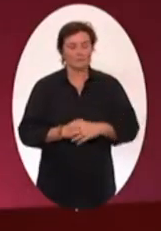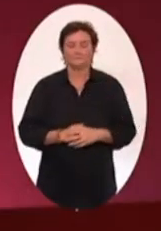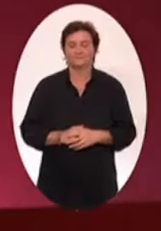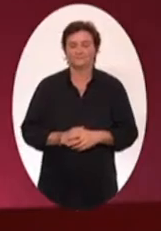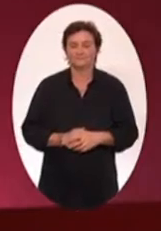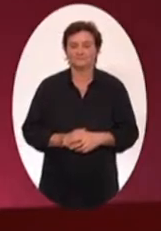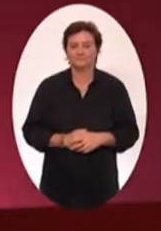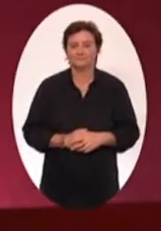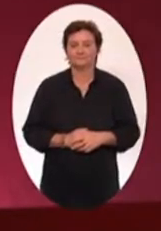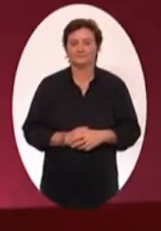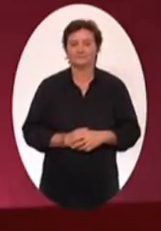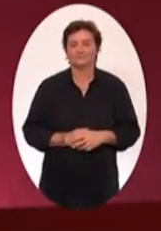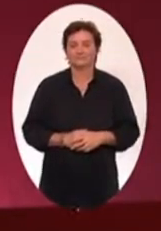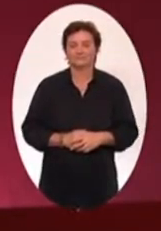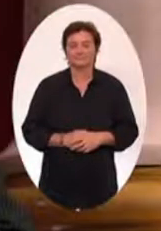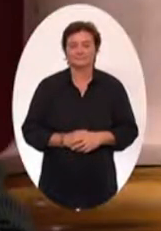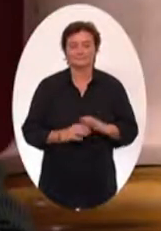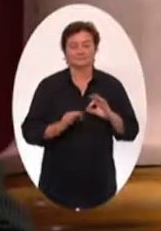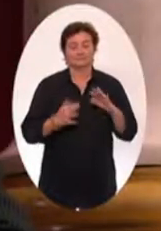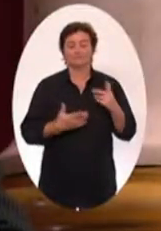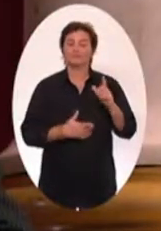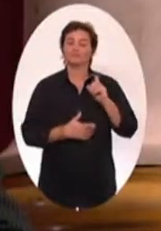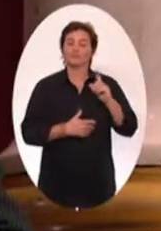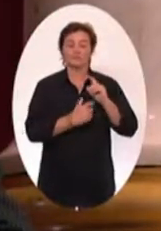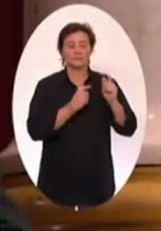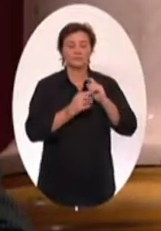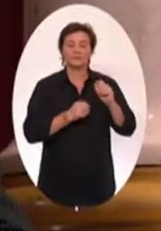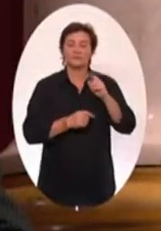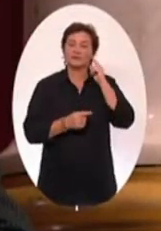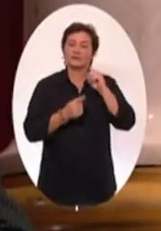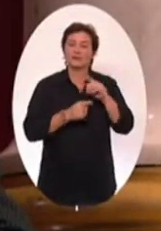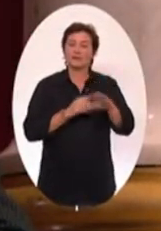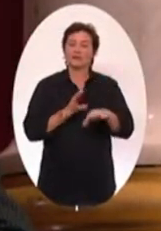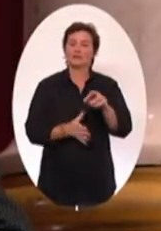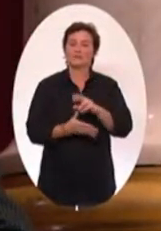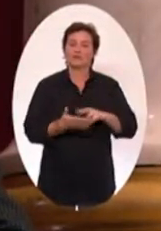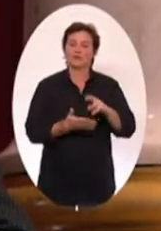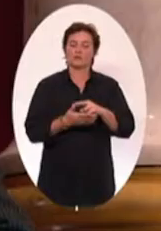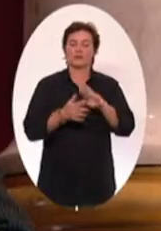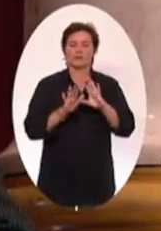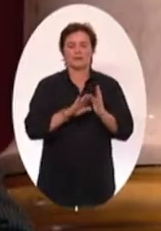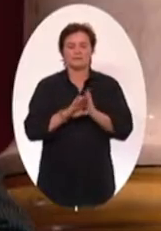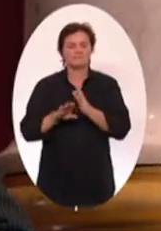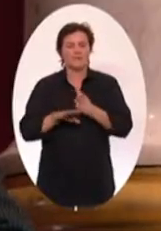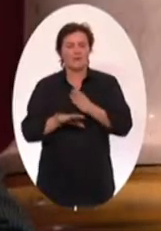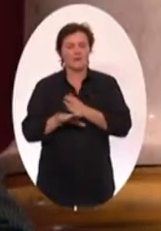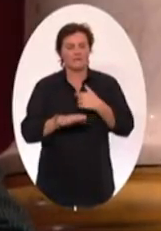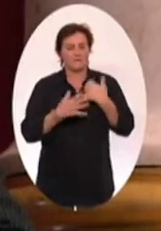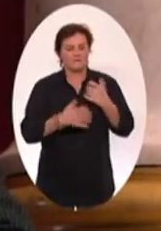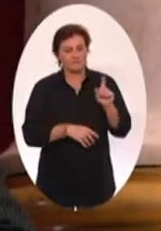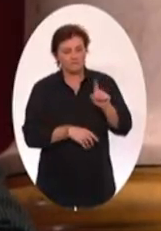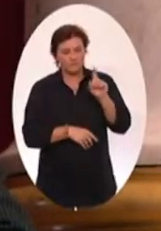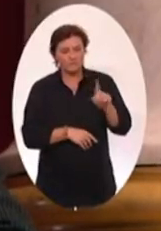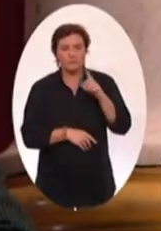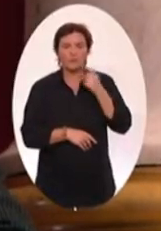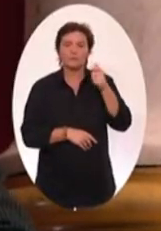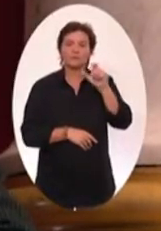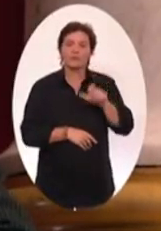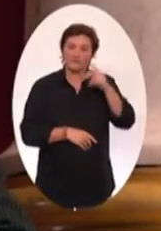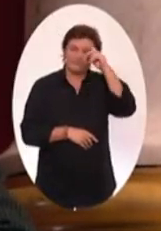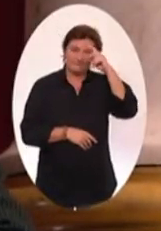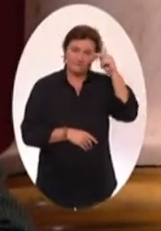Leroy. Bonjour Danielle Sportiello. Avec vous, nous allons parler des élections régionales, mais d'abord je voudrais votre réaction après le décès du